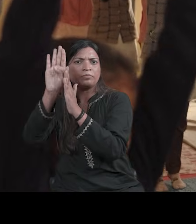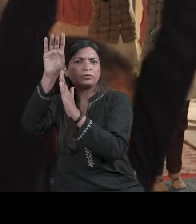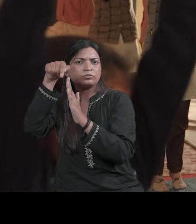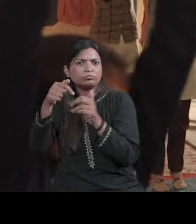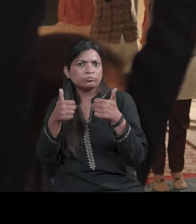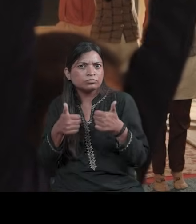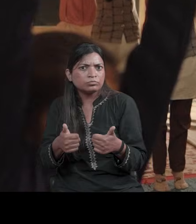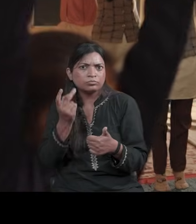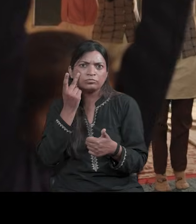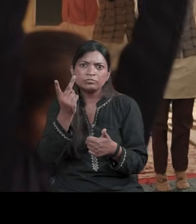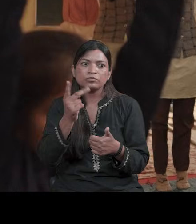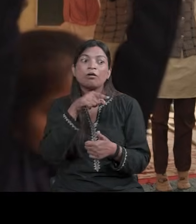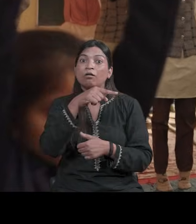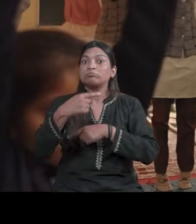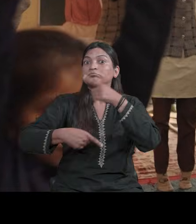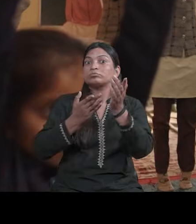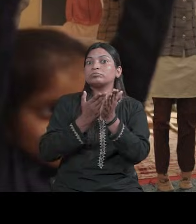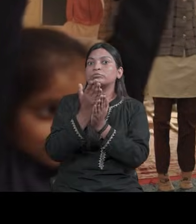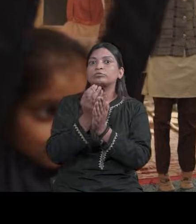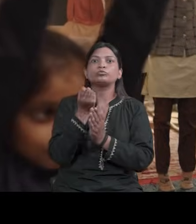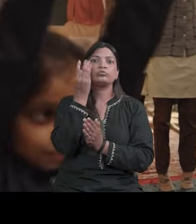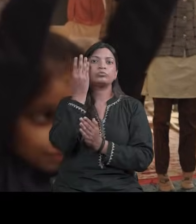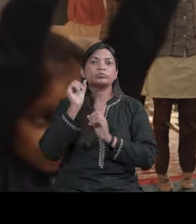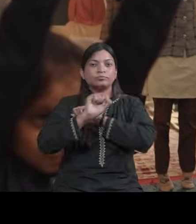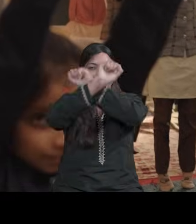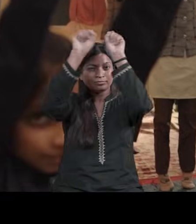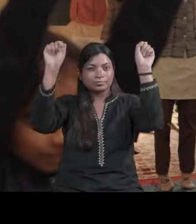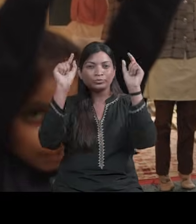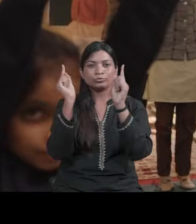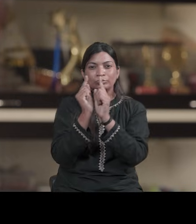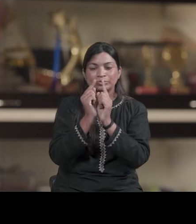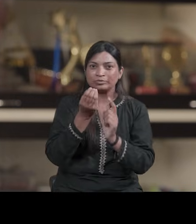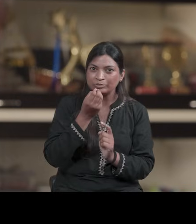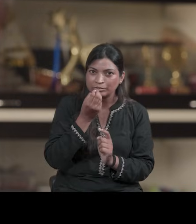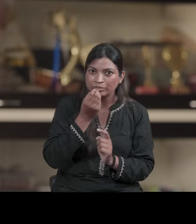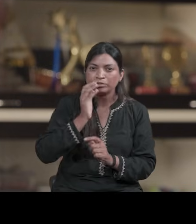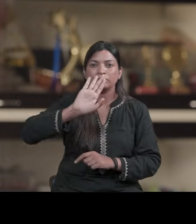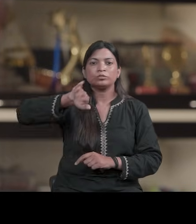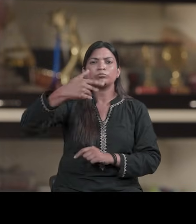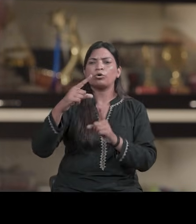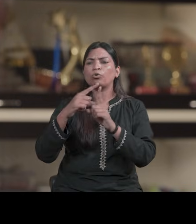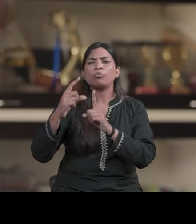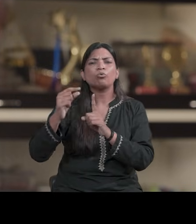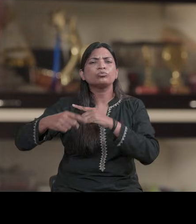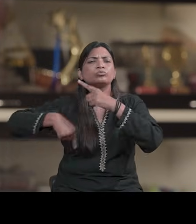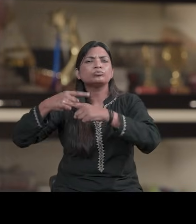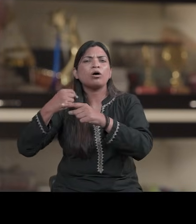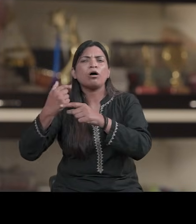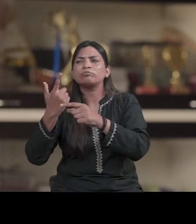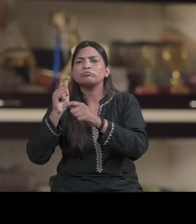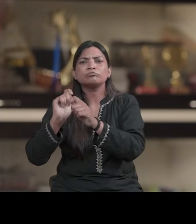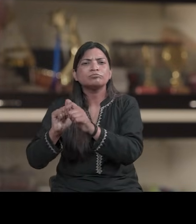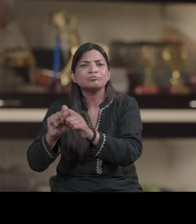है हमारे यहाँ पर कि सुबह ब्रेकफास्ट है, ब्रेकफास्ट के बाद में हमारी सब बच्चियाँ दैनिक क्रिया में लग जाती